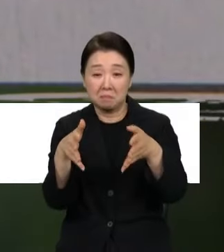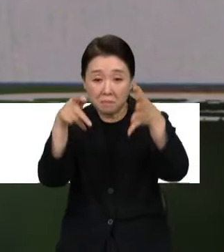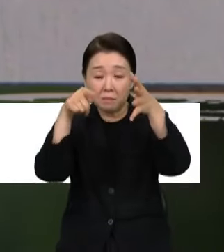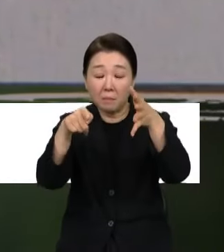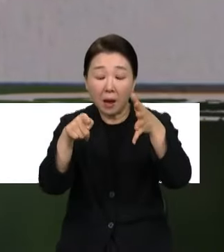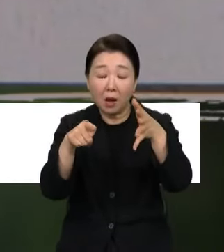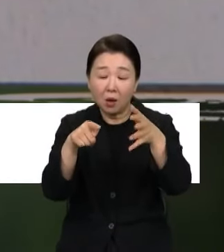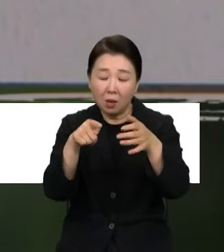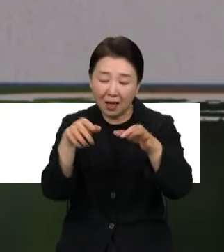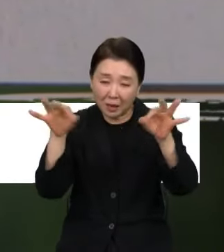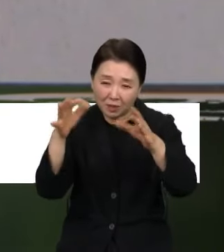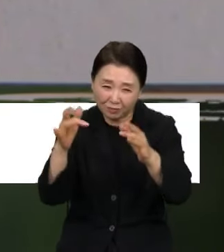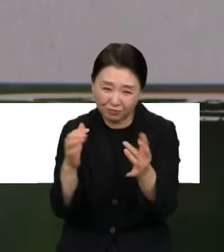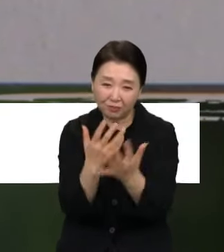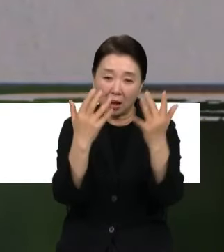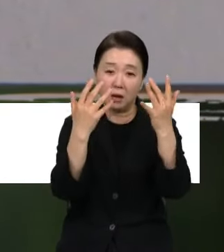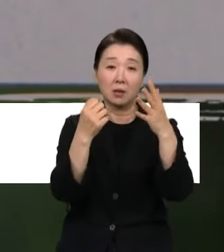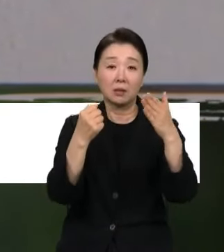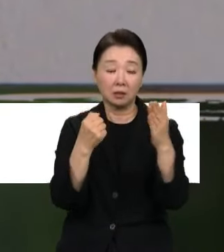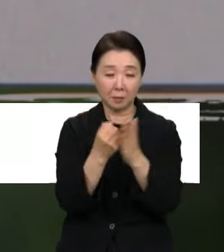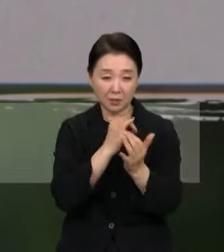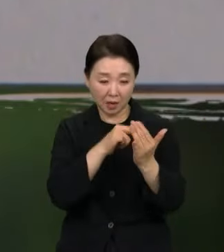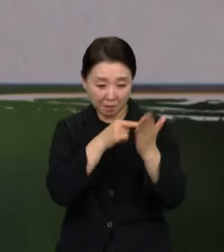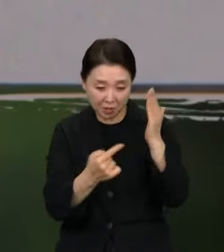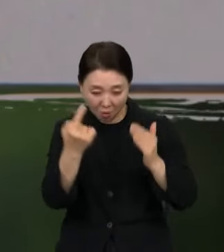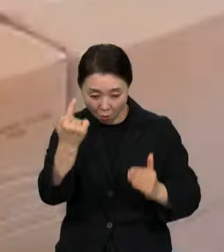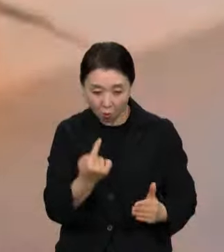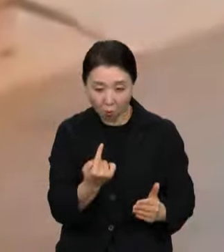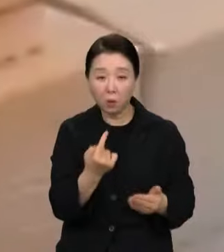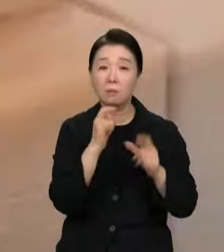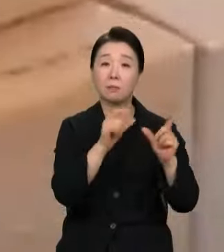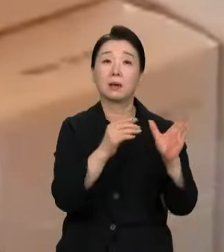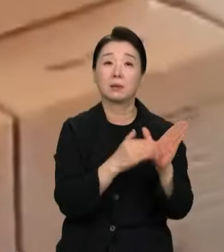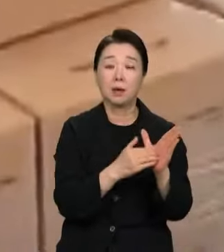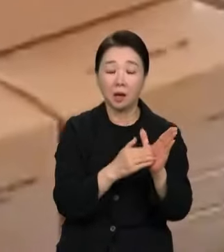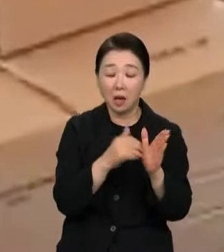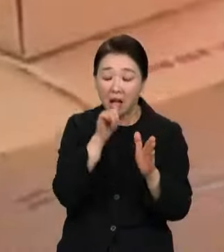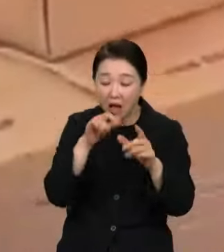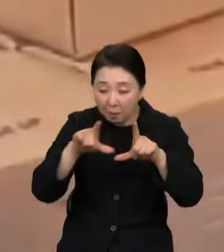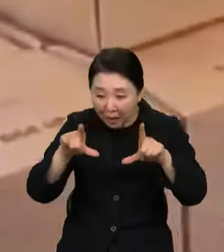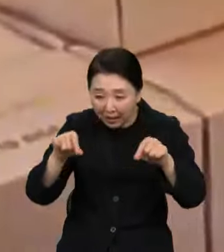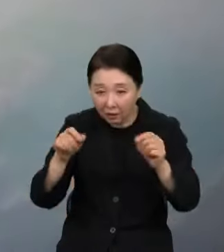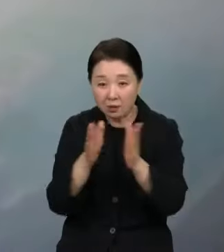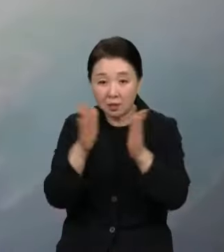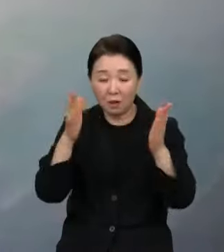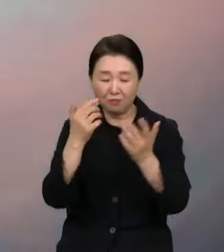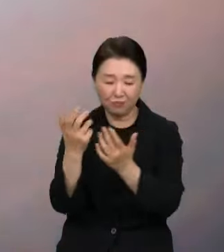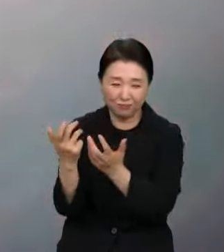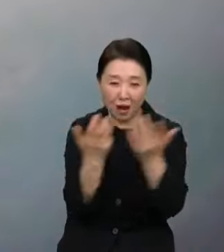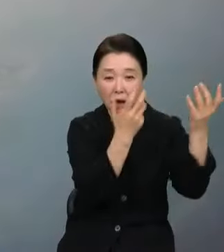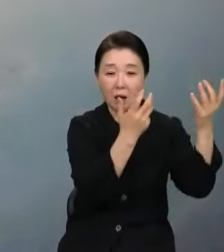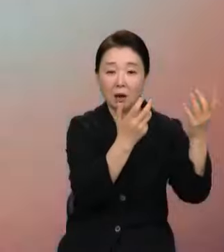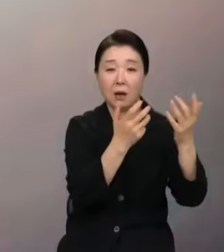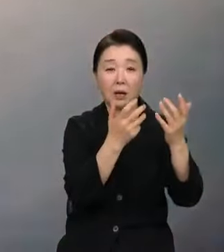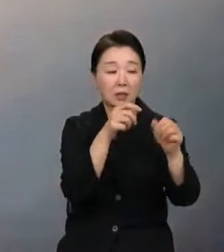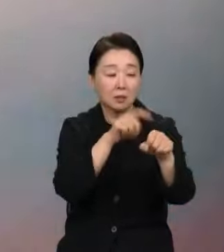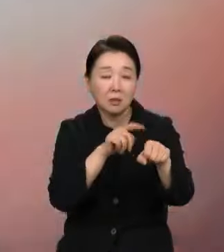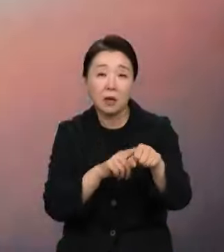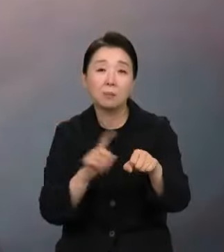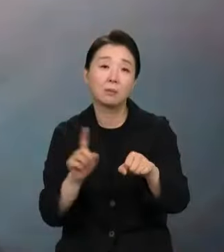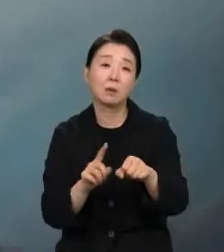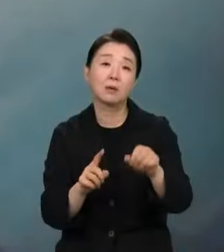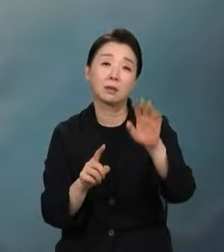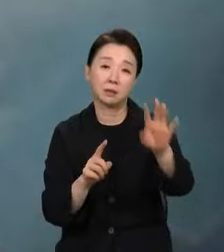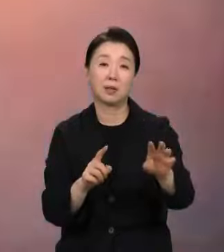연소로 인명피해 우려가 있다고 경고했습니다. 실제 배터리에서 시작한 불이 걷잡아질 수 없게 되기까지 걸린 시간은